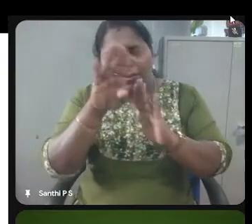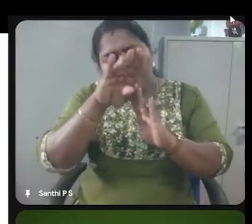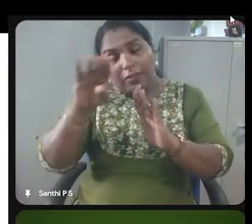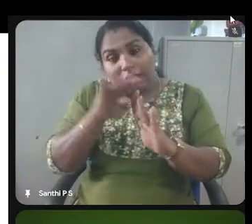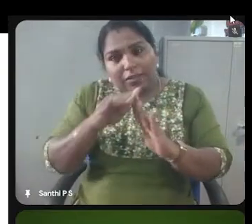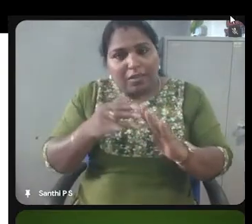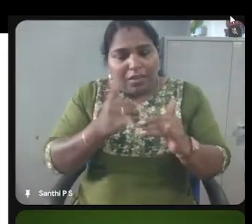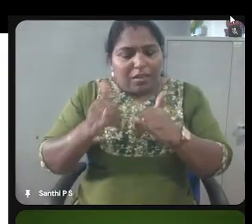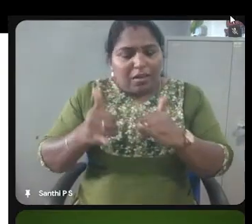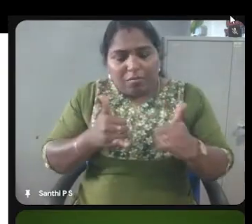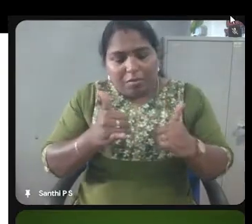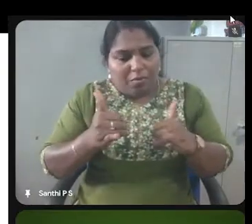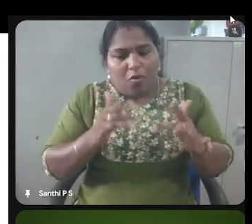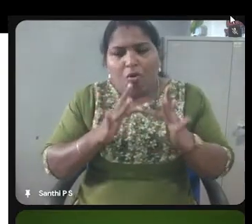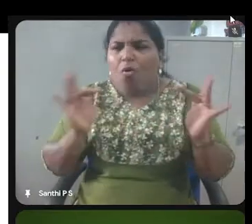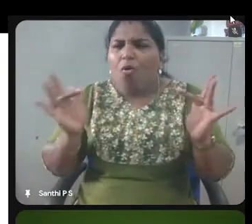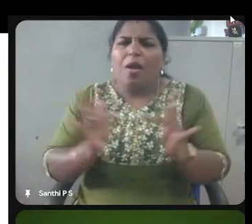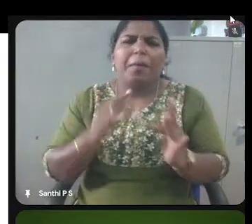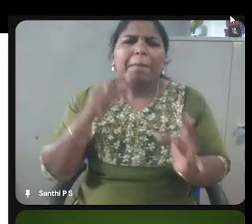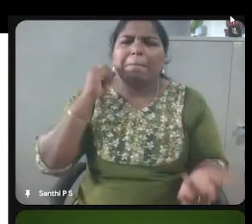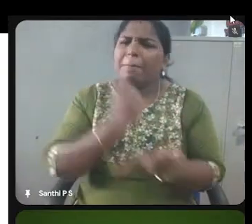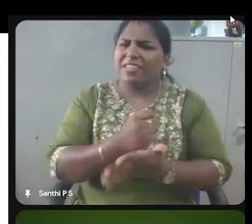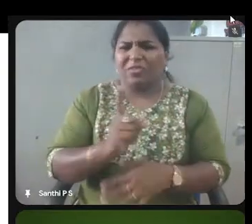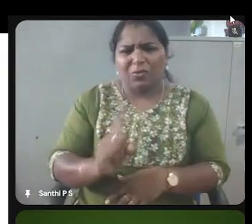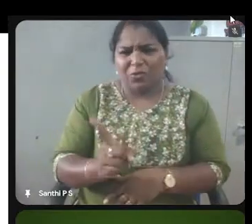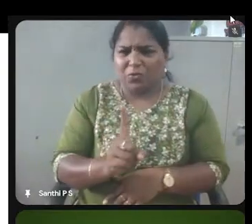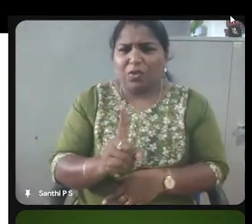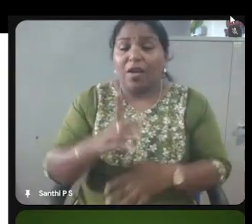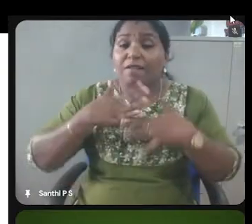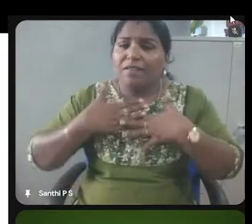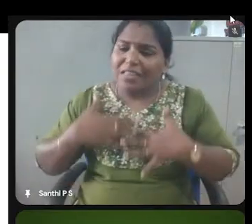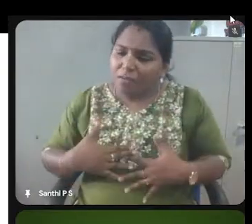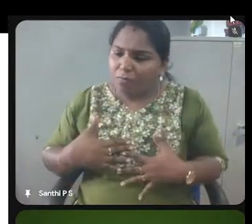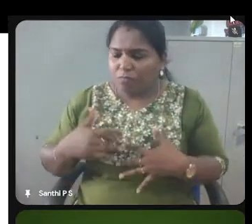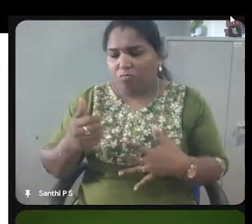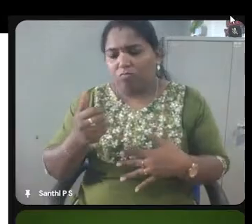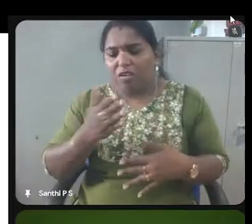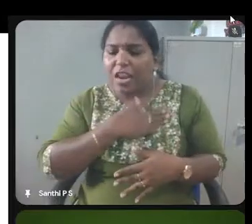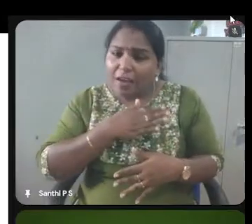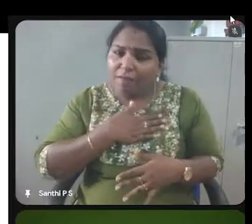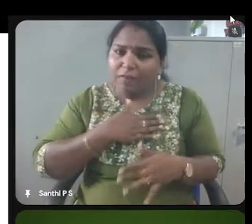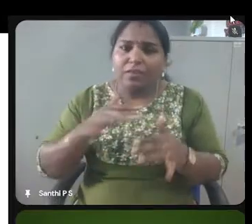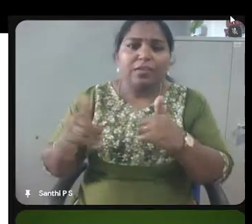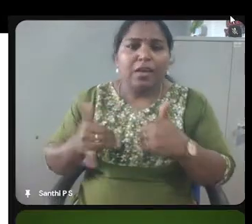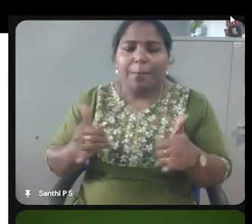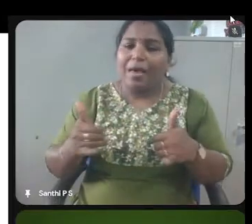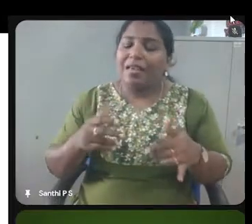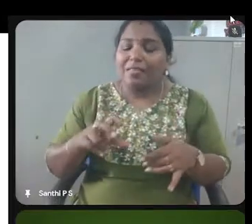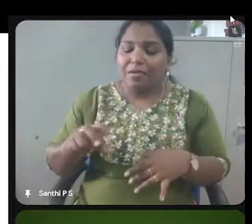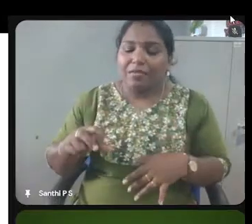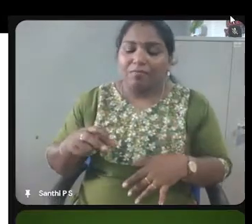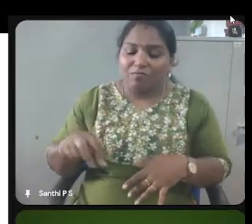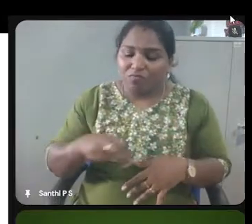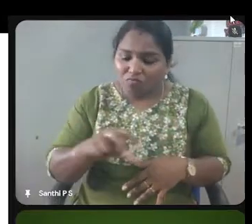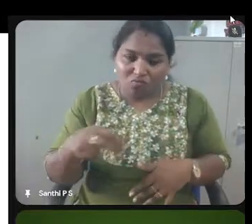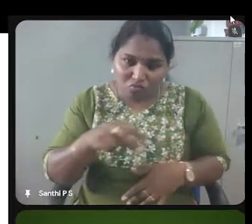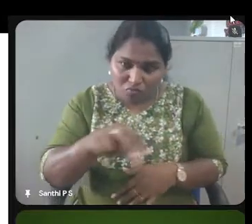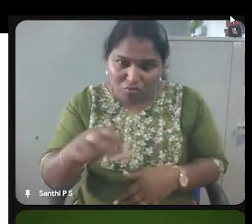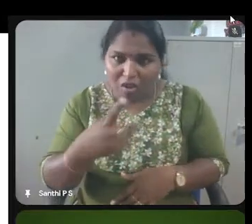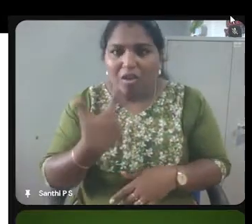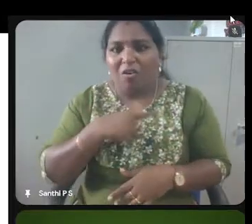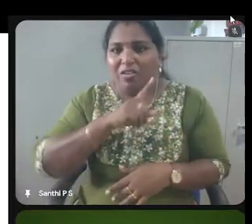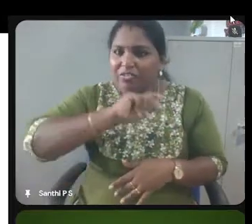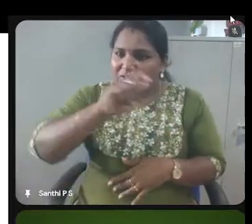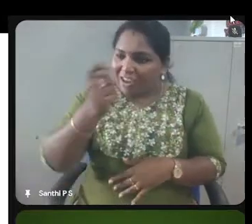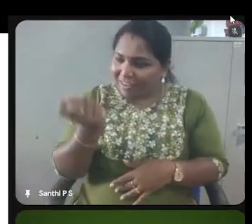ഒരു കളി നമുക്ക് ഓൺലൈൻ തന്നെ കളിക്കണമെന്നില്ല, നമുക്ക് ഫിസിക്കലി കളിക്കാം. നേരത്തെ പറഞ്ഞ പോലെ നമുക്ക് ഒത്തിരി ഇൻഡോർ ഗെയിംസും ഉണ്ട്, അതേപോലെ